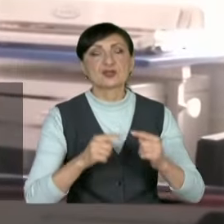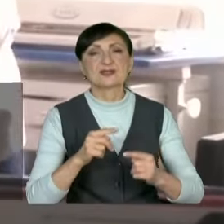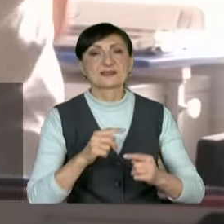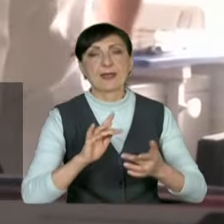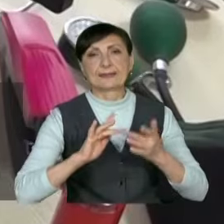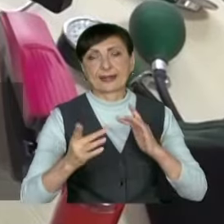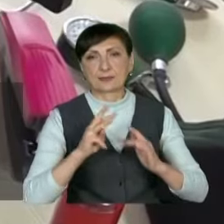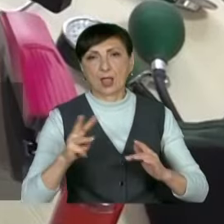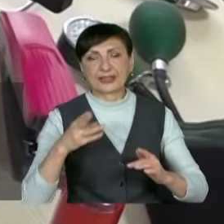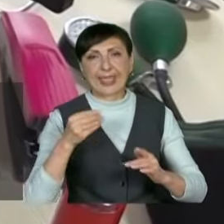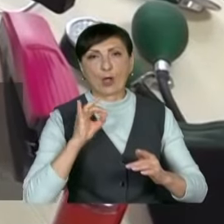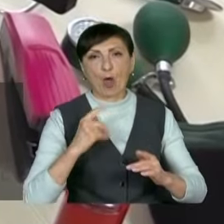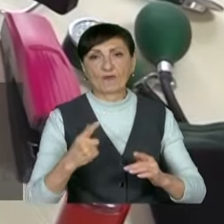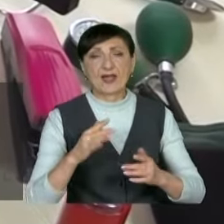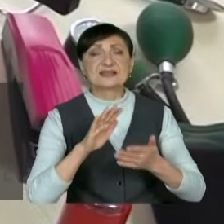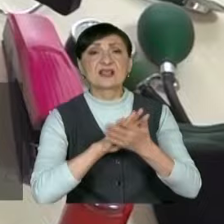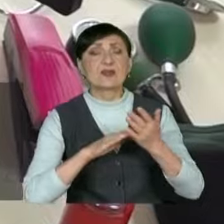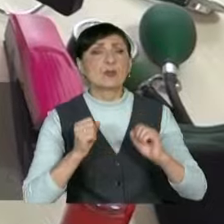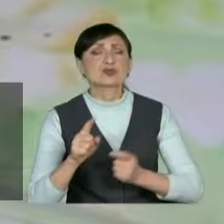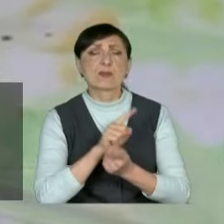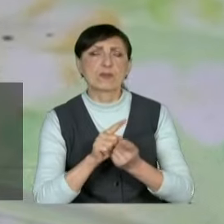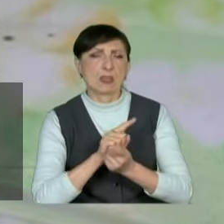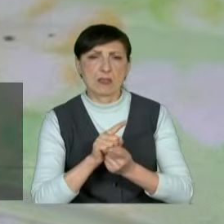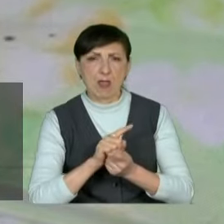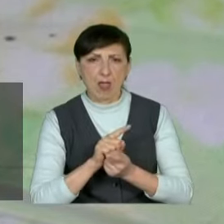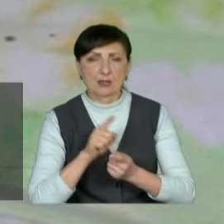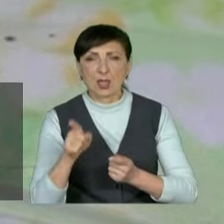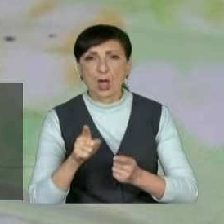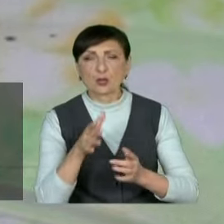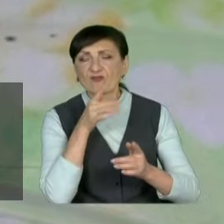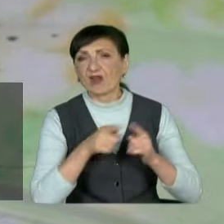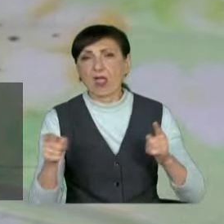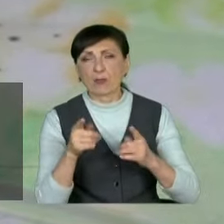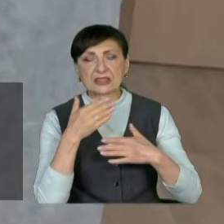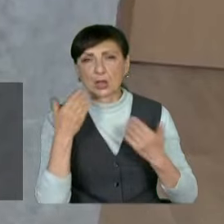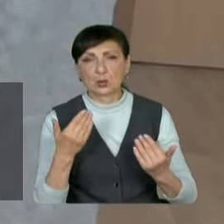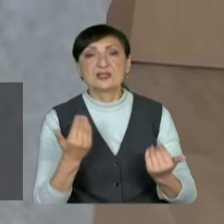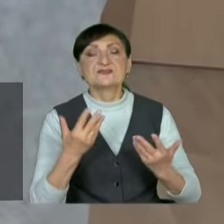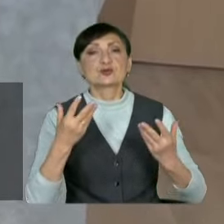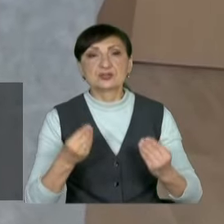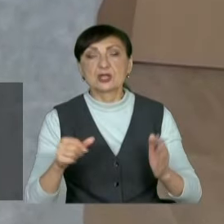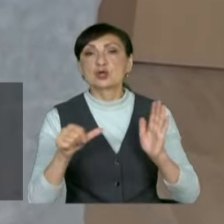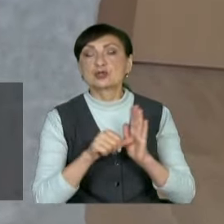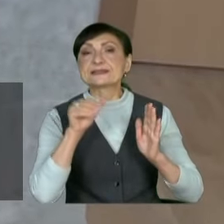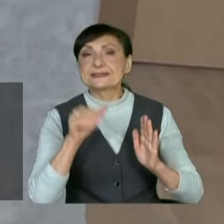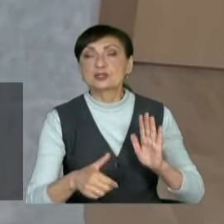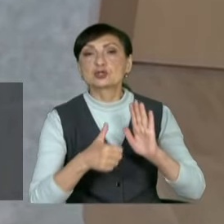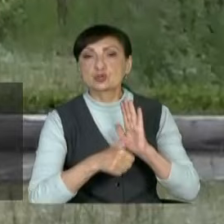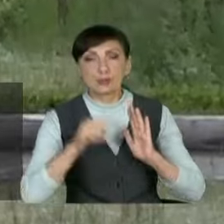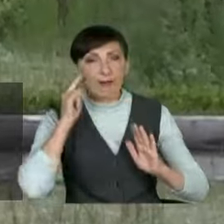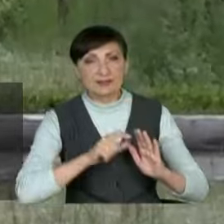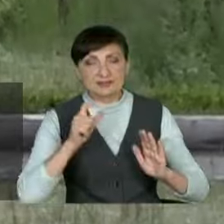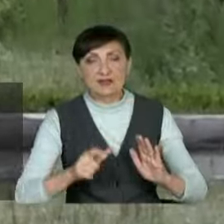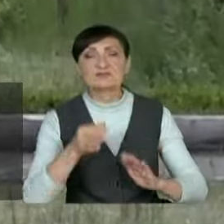ЕГОВ. Заявление можно менять неограниченное количество раз, и оно бессрочное. К слову, на сегодняшний день 6600